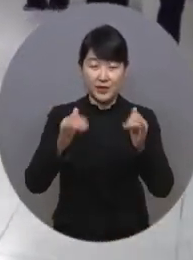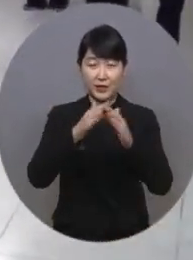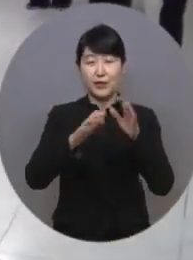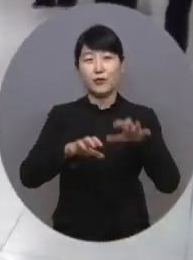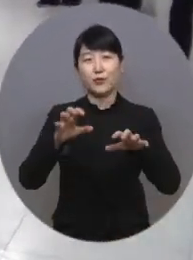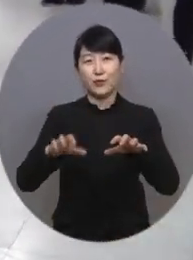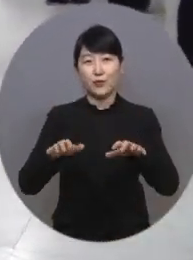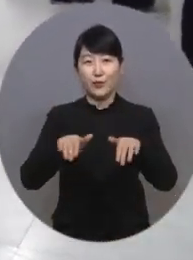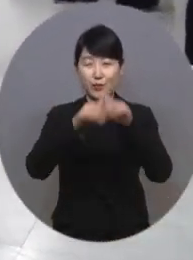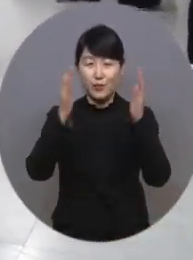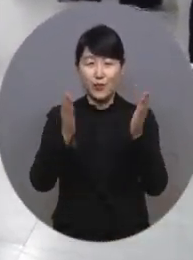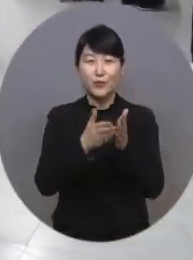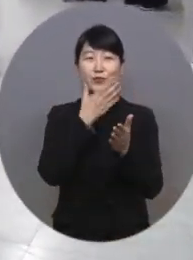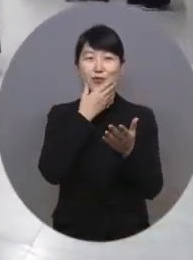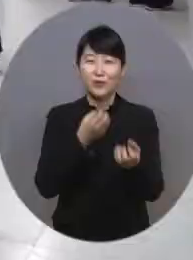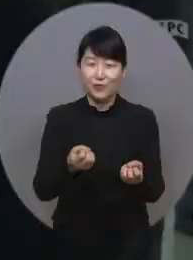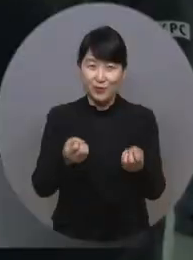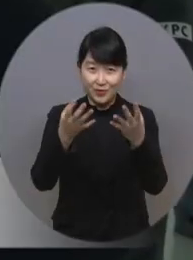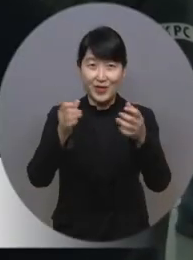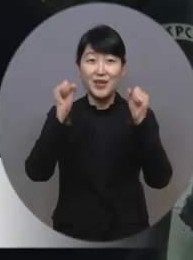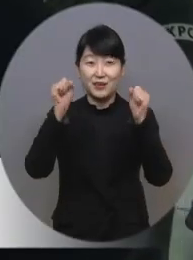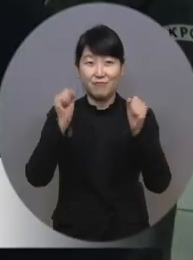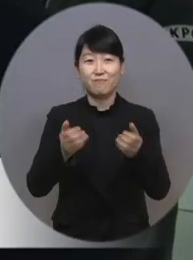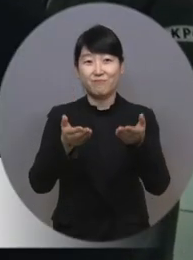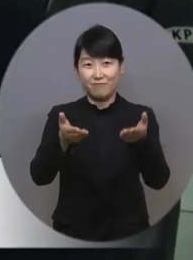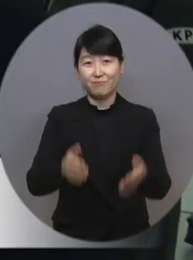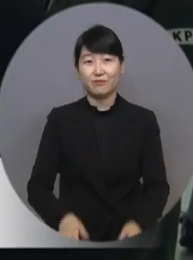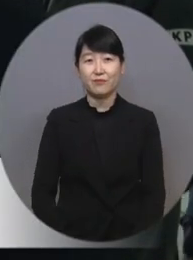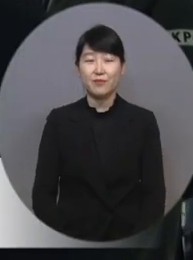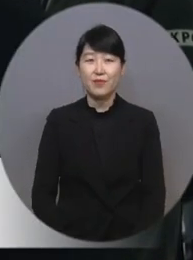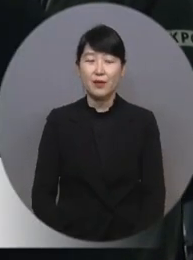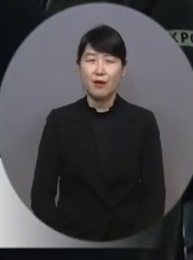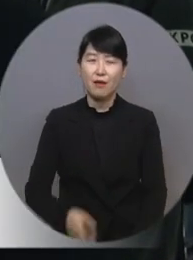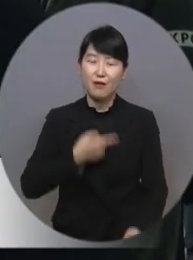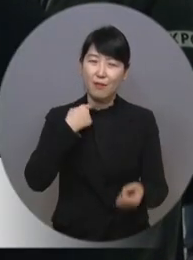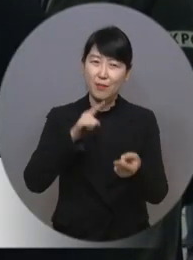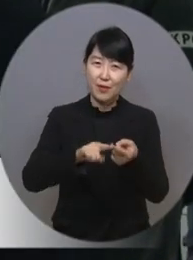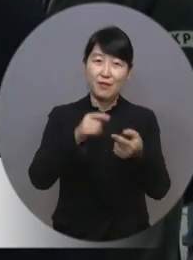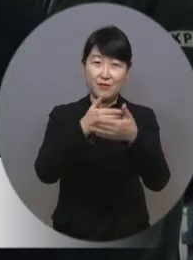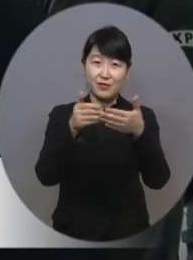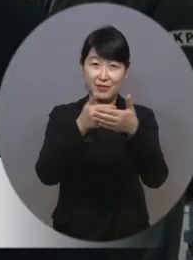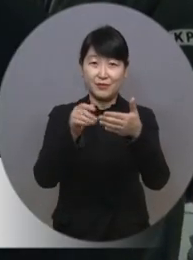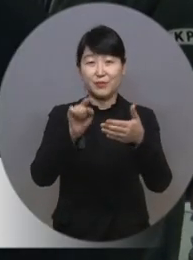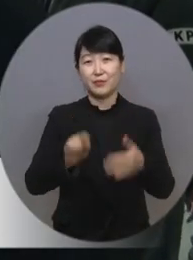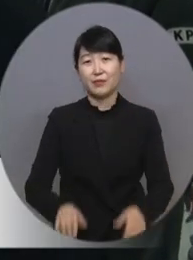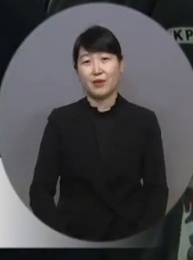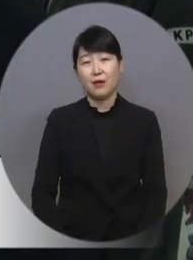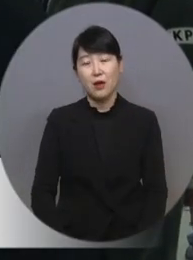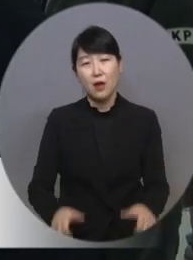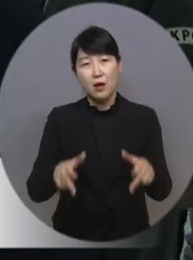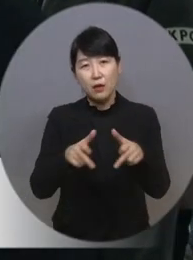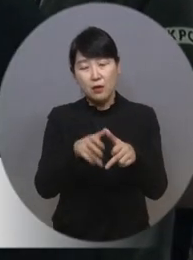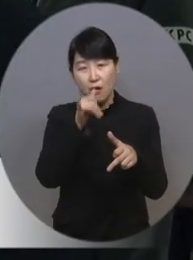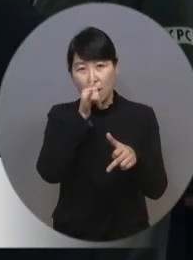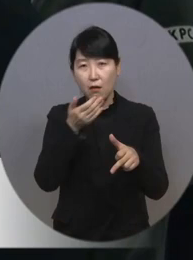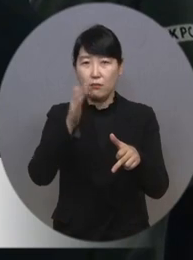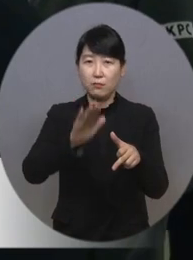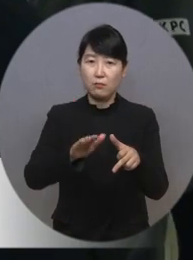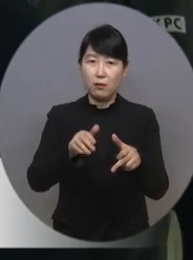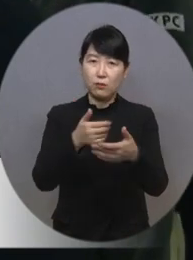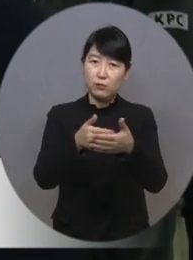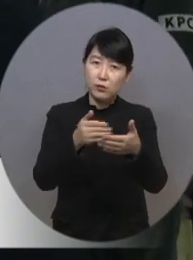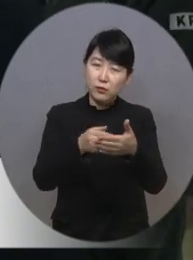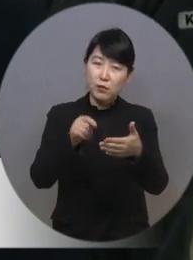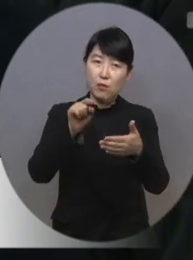작가들의 활동을 축하 응원했습니다. 진짜 마음이 와닿는 그림이고 장애인들이 이 정도를 그릴